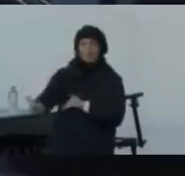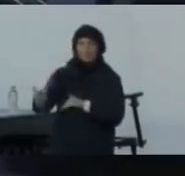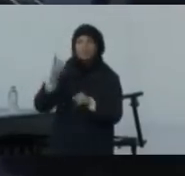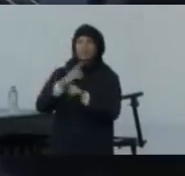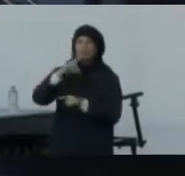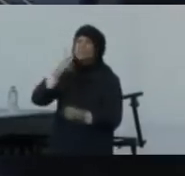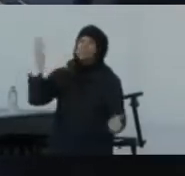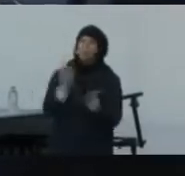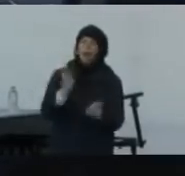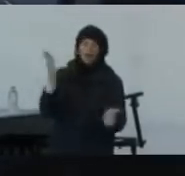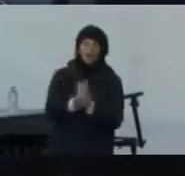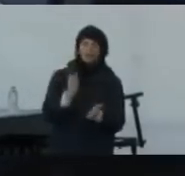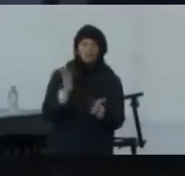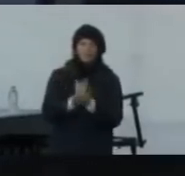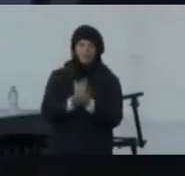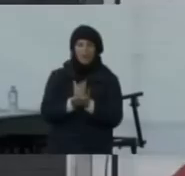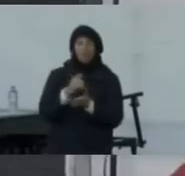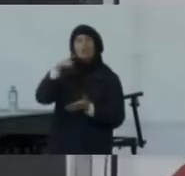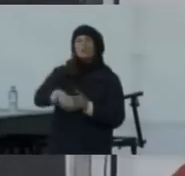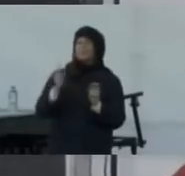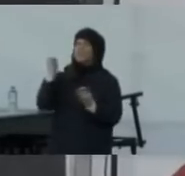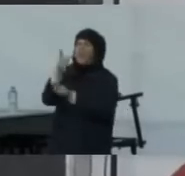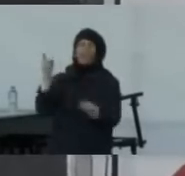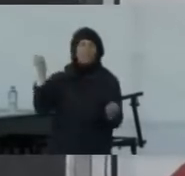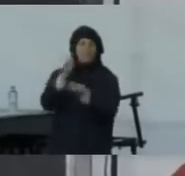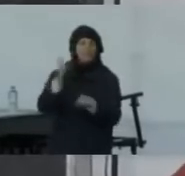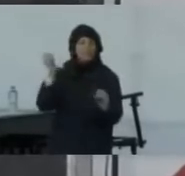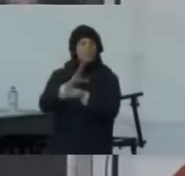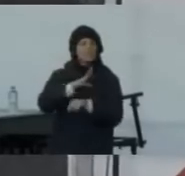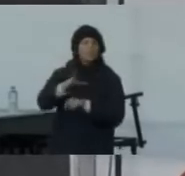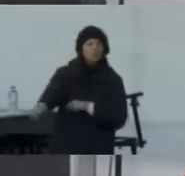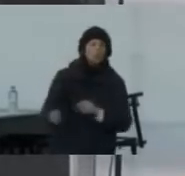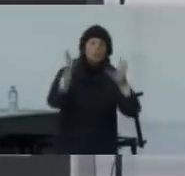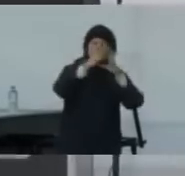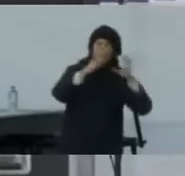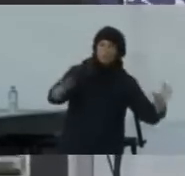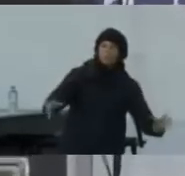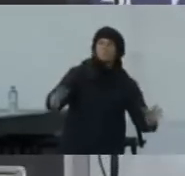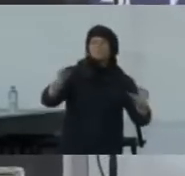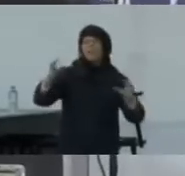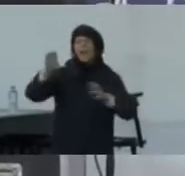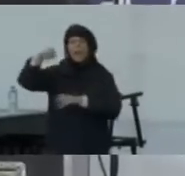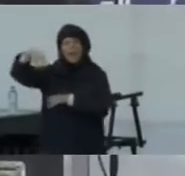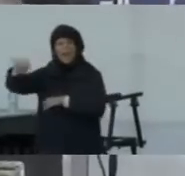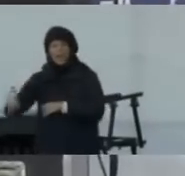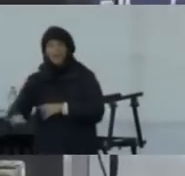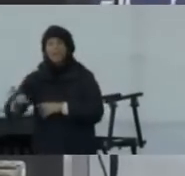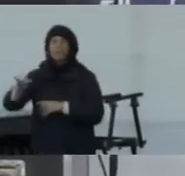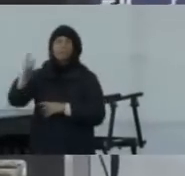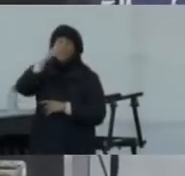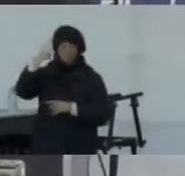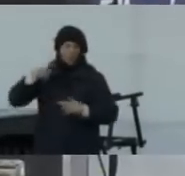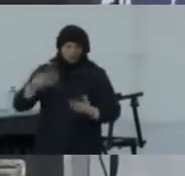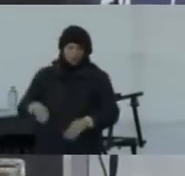basta a questa svendita di tutto, di Fincantieri, di Eni. Io sono di Genova, hanno incassato 1 miliardo